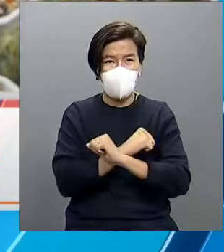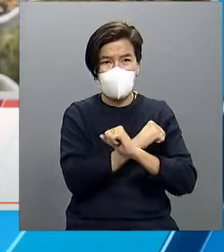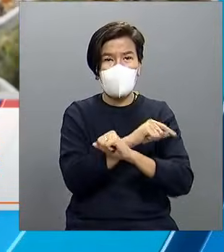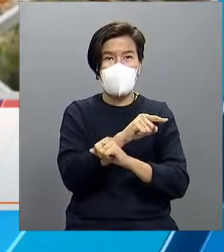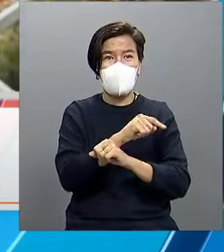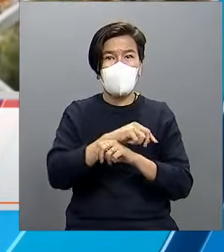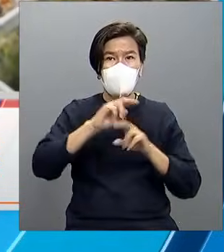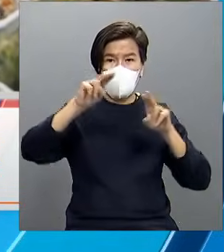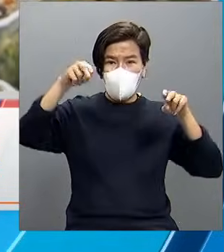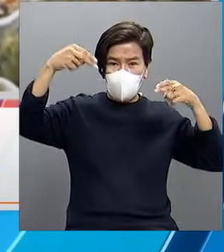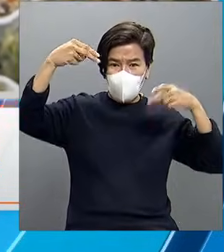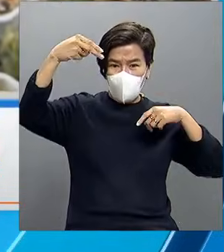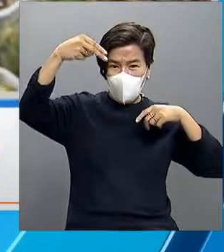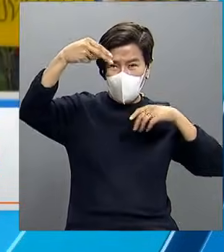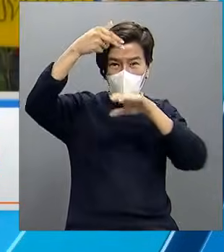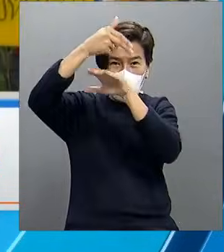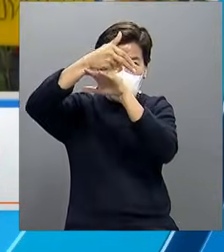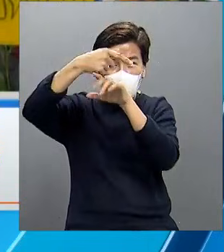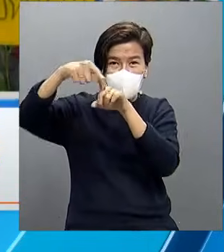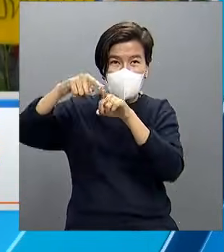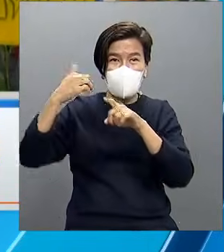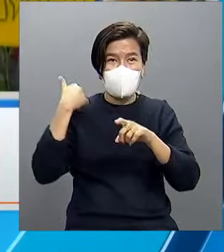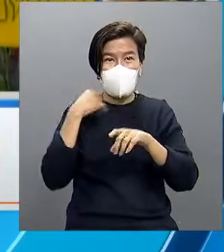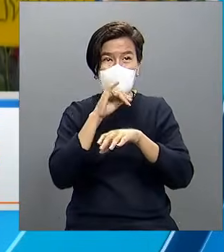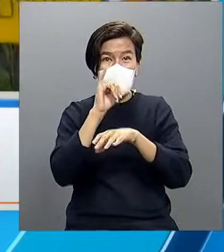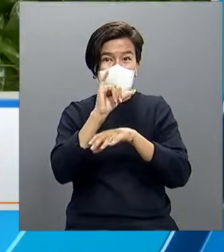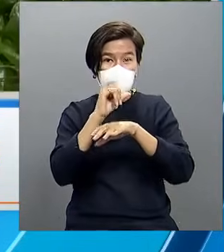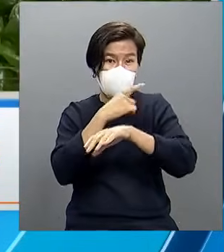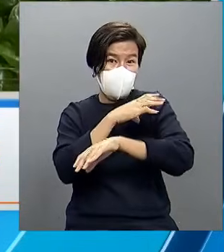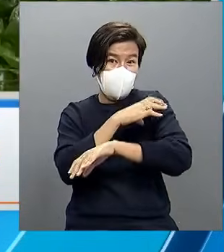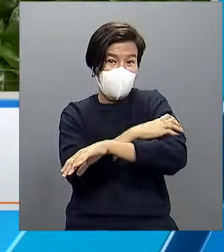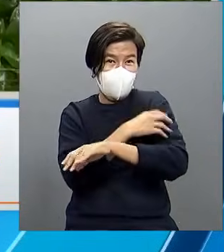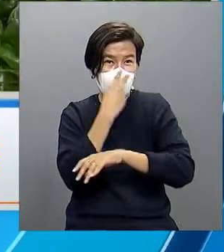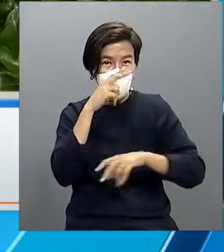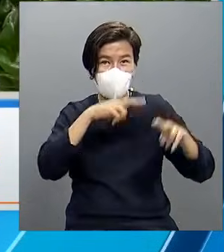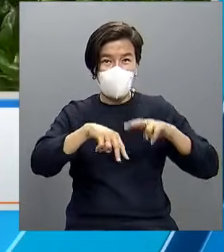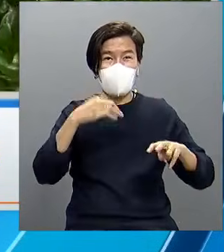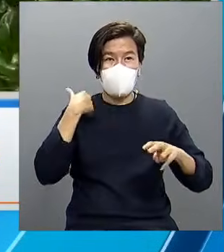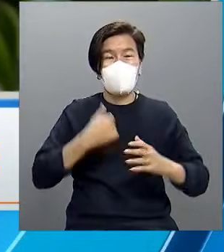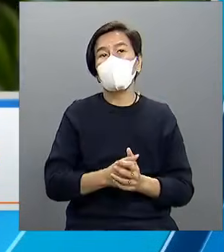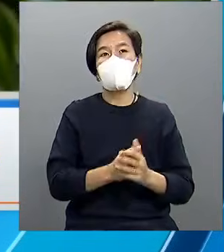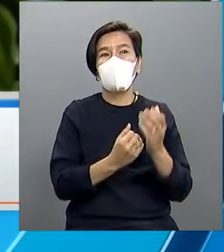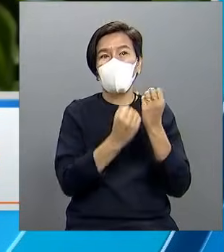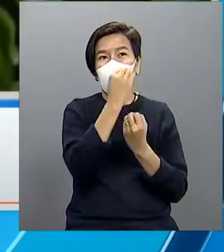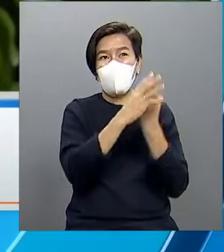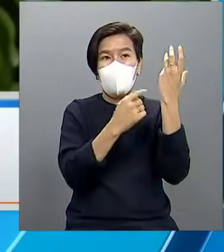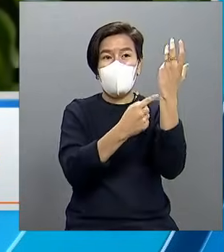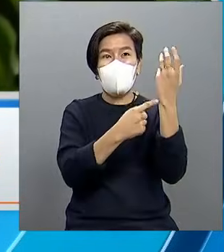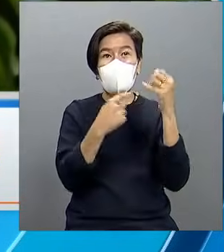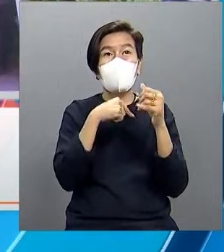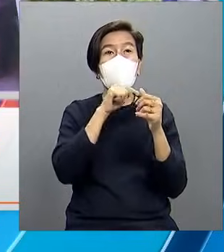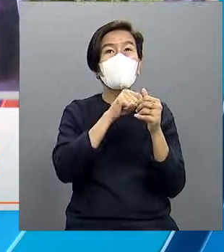ดจ้างรักษาความปลอดภัยมาดูนะยกเว้นต้นหลังคุณชมัยพรมอนสเตอร่าต้นนี้เนี่ยก็ไม่ใช่ต้นดู ไม่ใช่ต้นจ